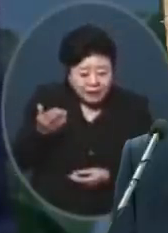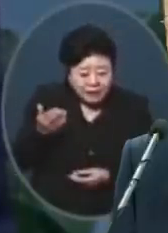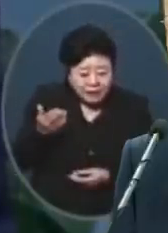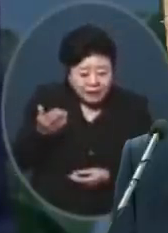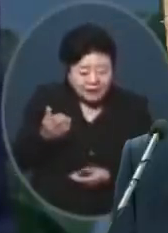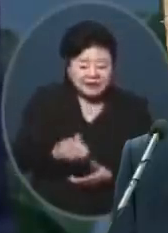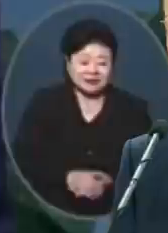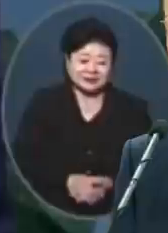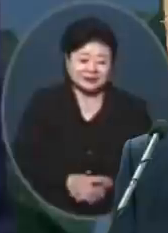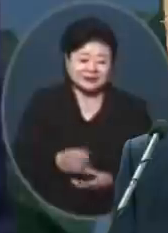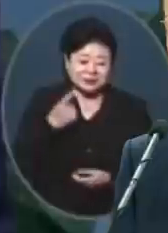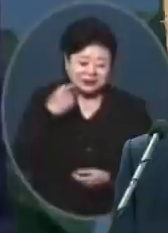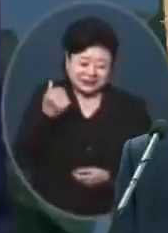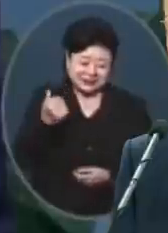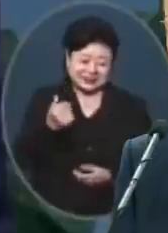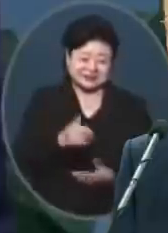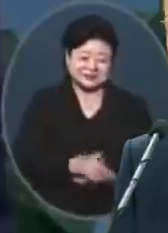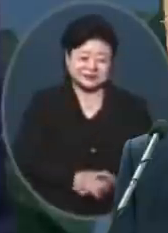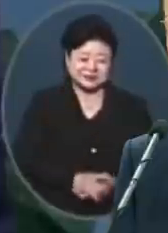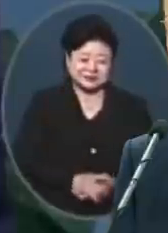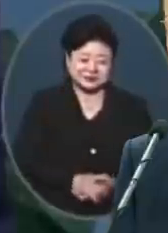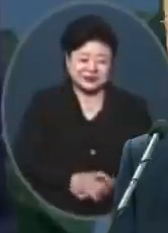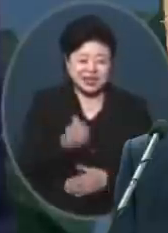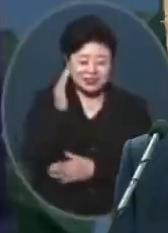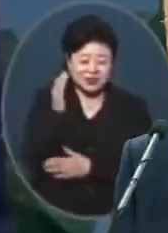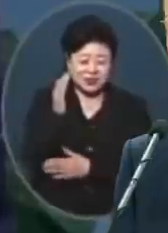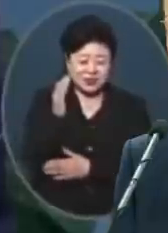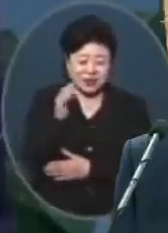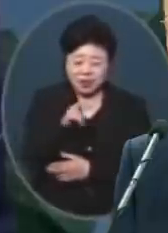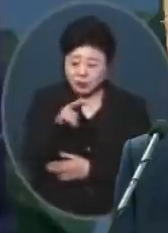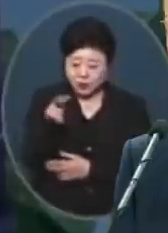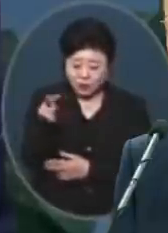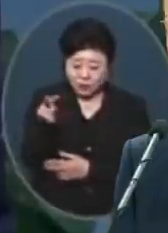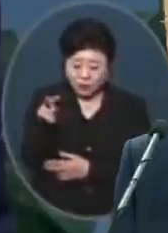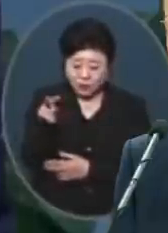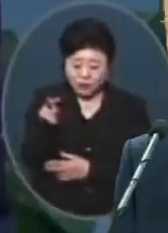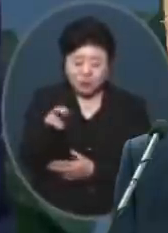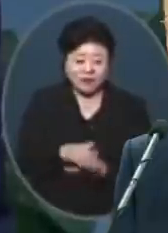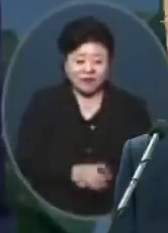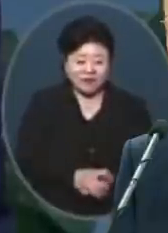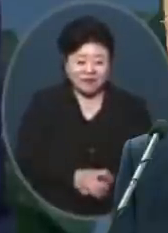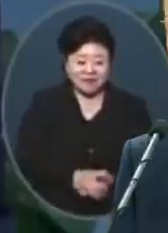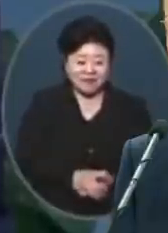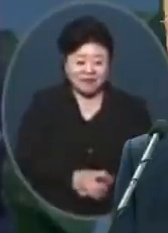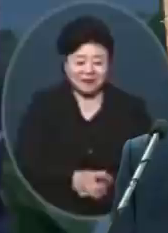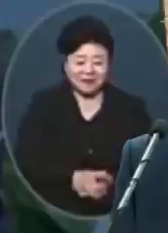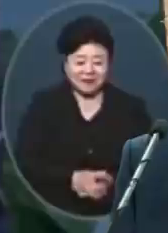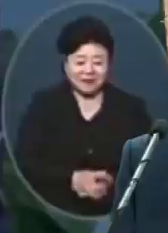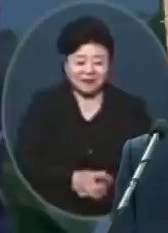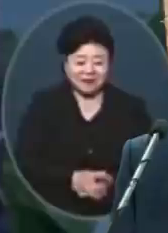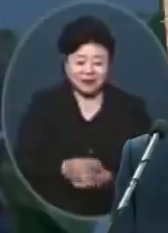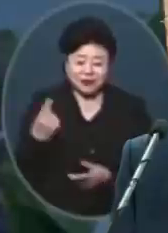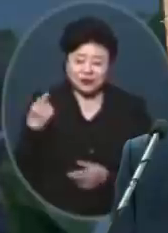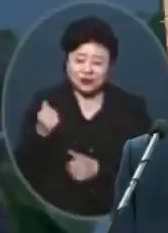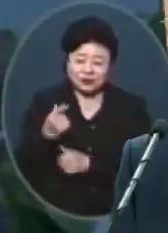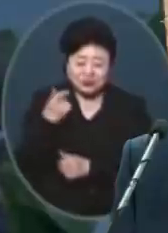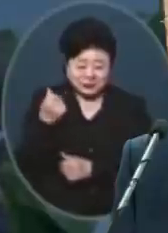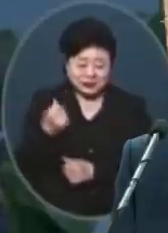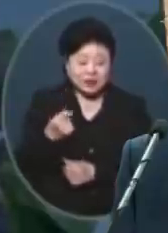그래서 내가 설교하다 말로 공교회 목사를